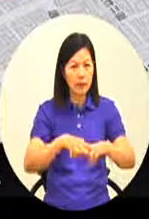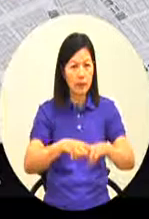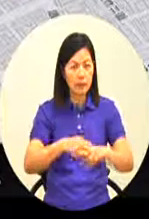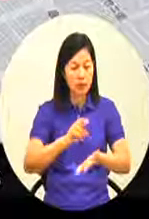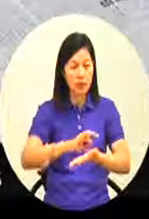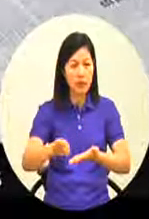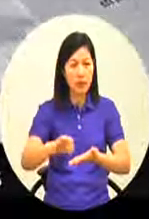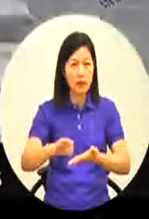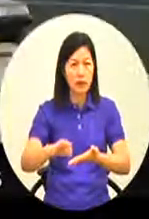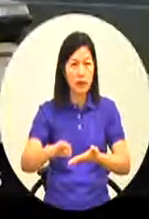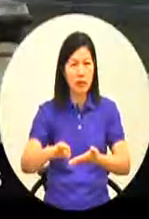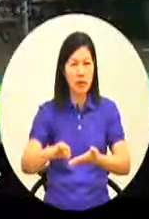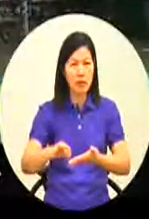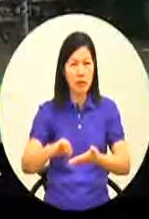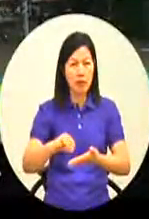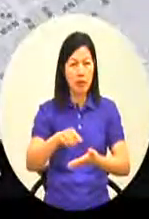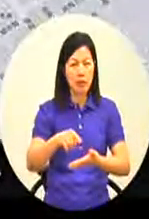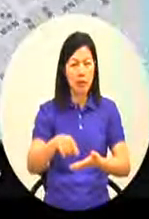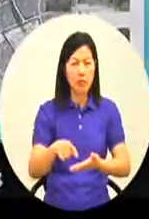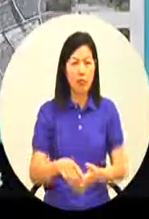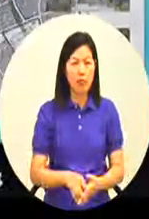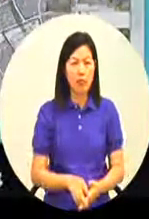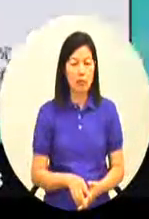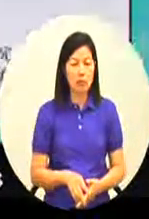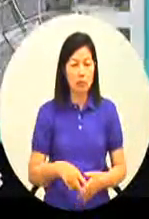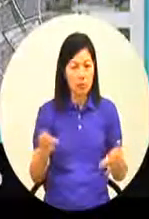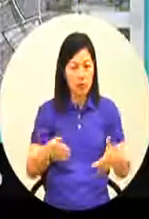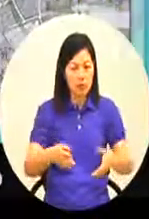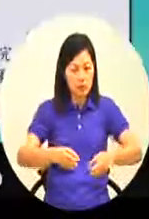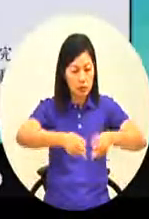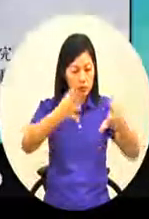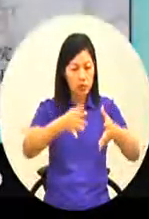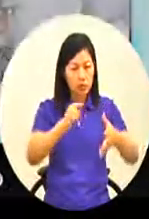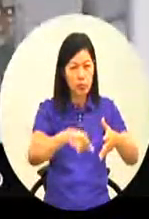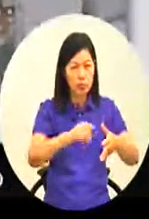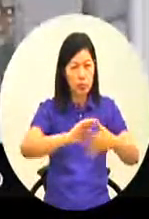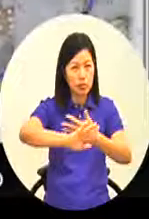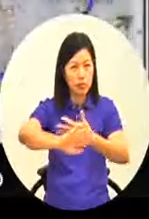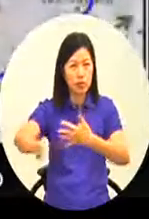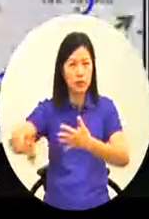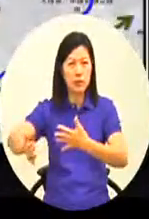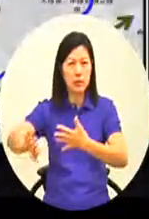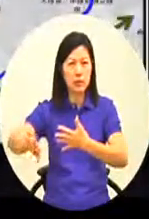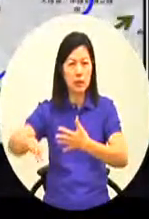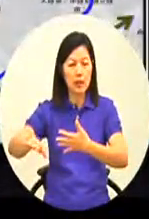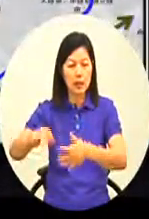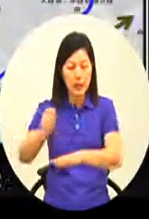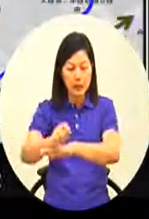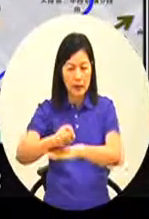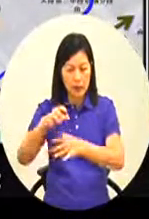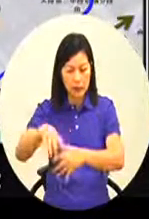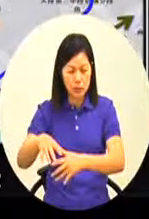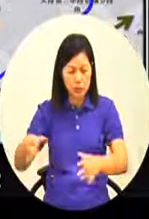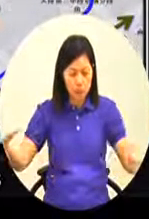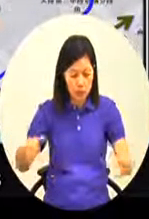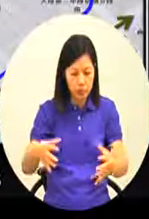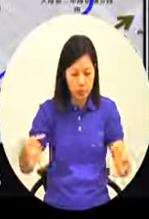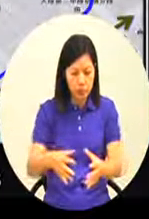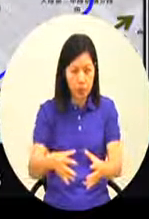公合署的这些建筑物，把它这些其他的在办公处所哈，弄个集结